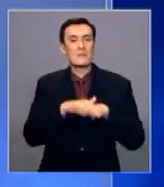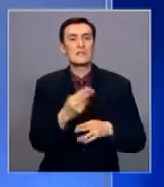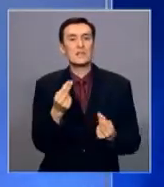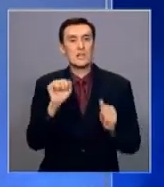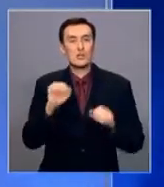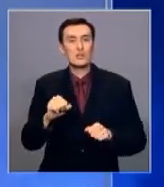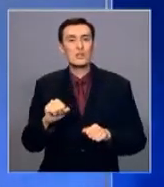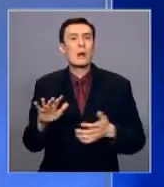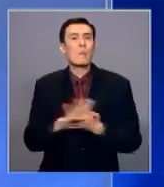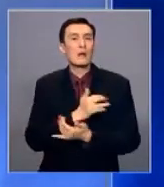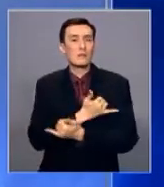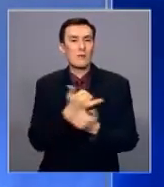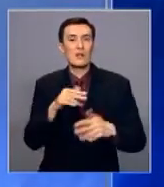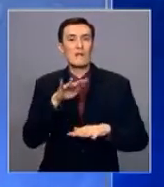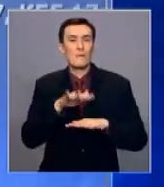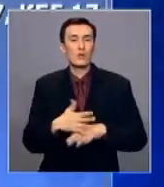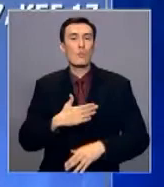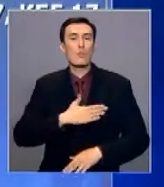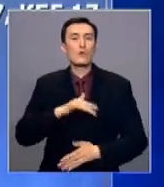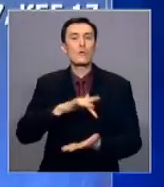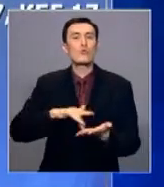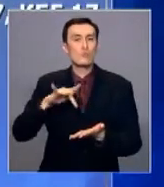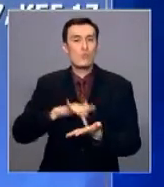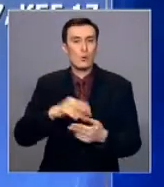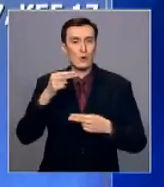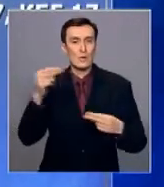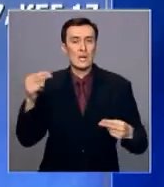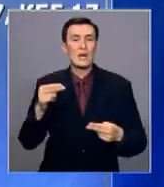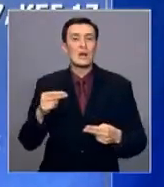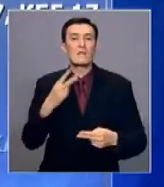можно через благотворительный фонд «Мой город».